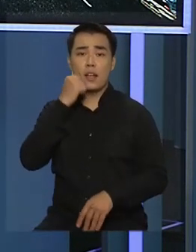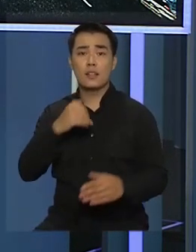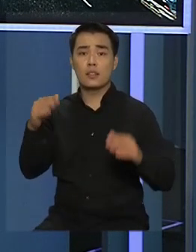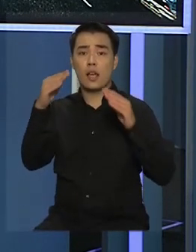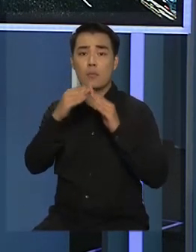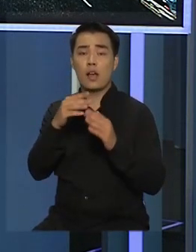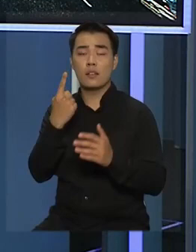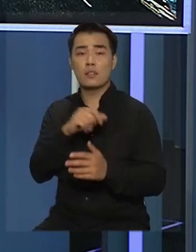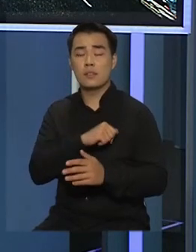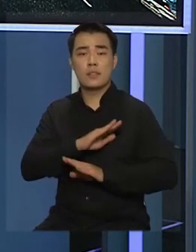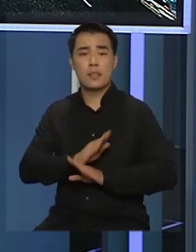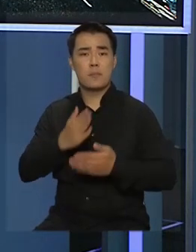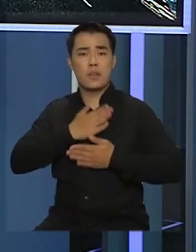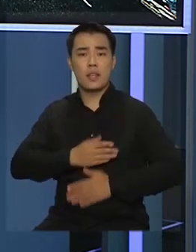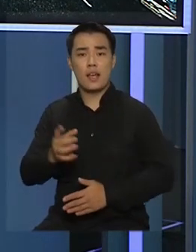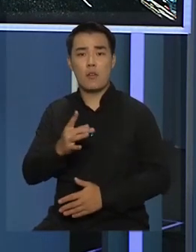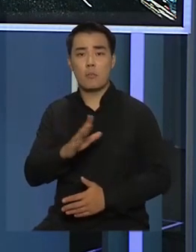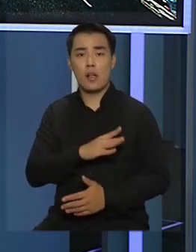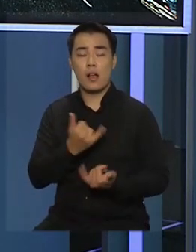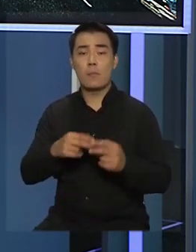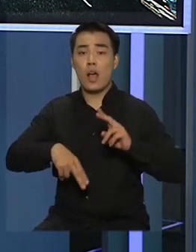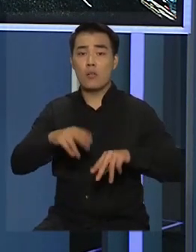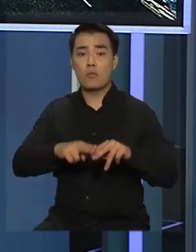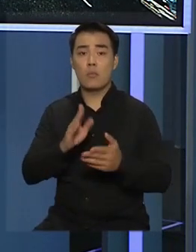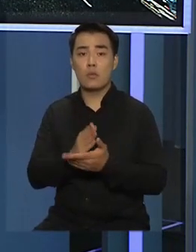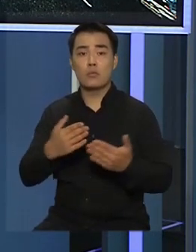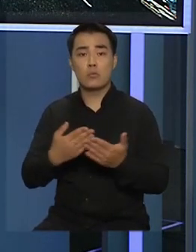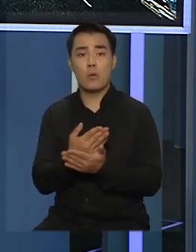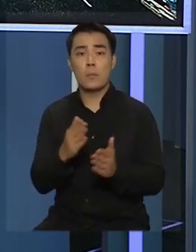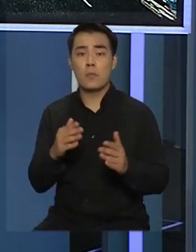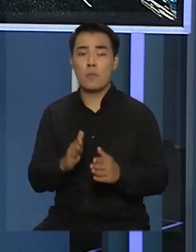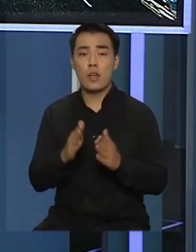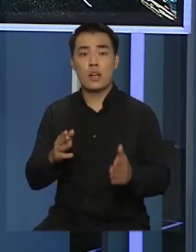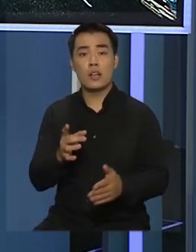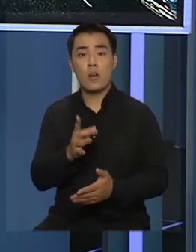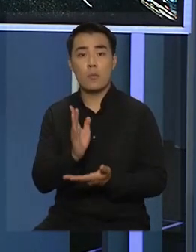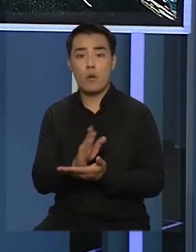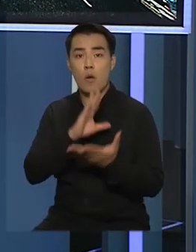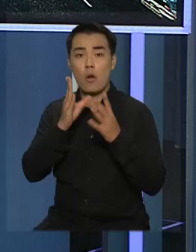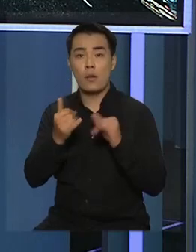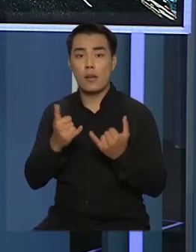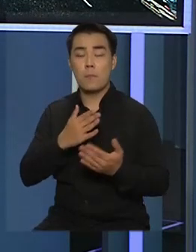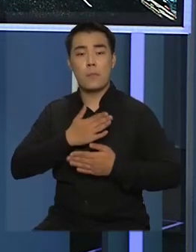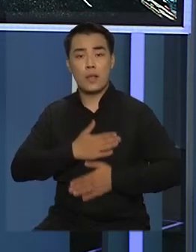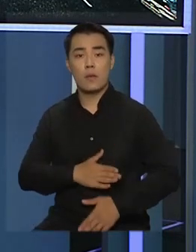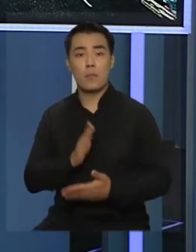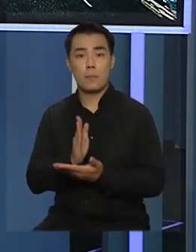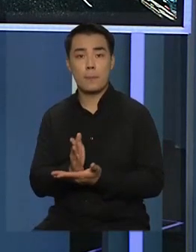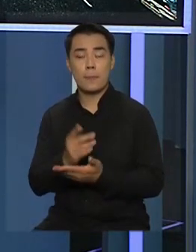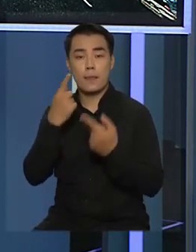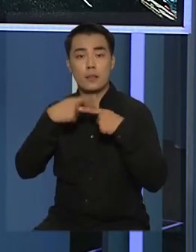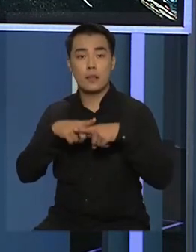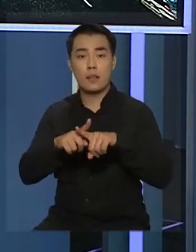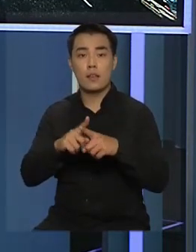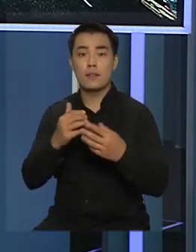домов в одном из неблагополучных районов. Там построят новый микрорайон со всеми сопутствующими благами цивилизации.